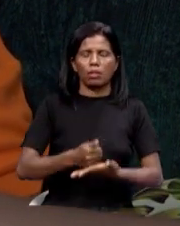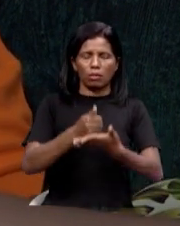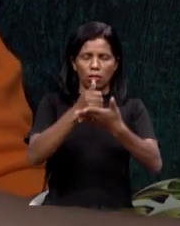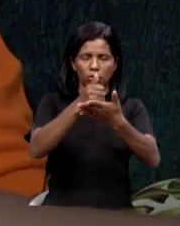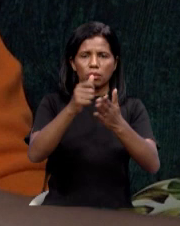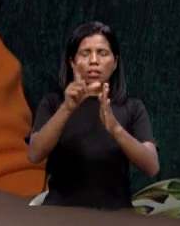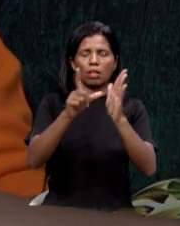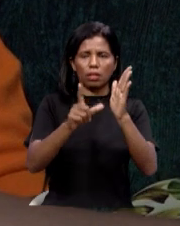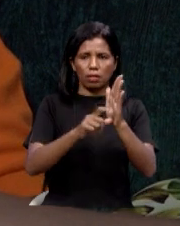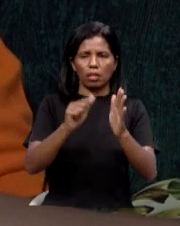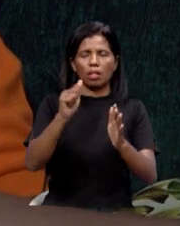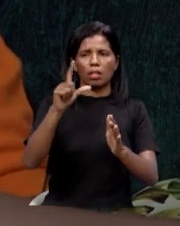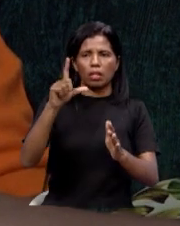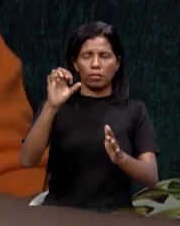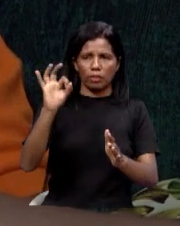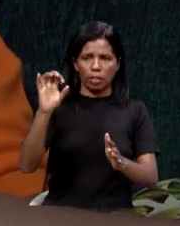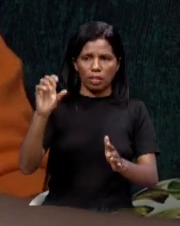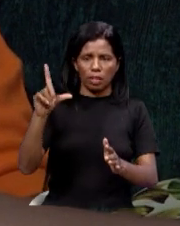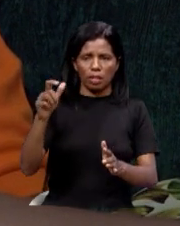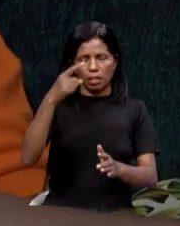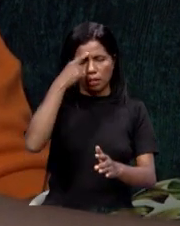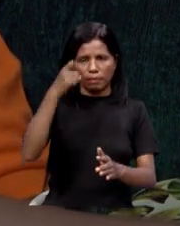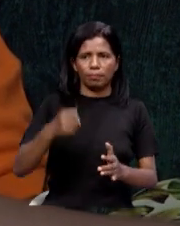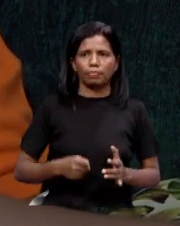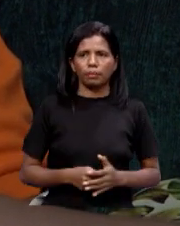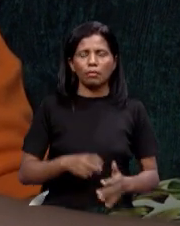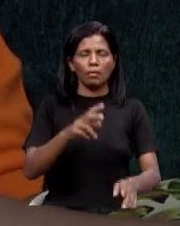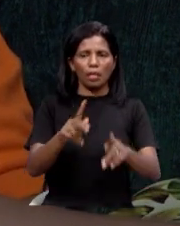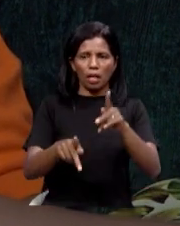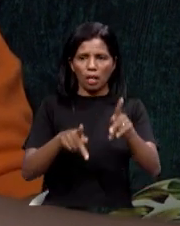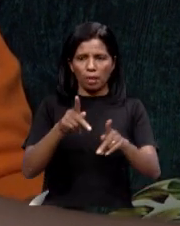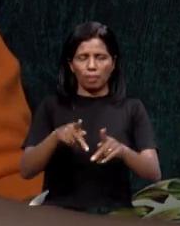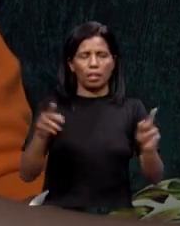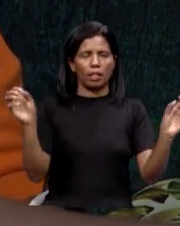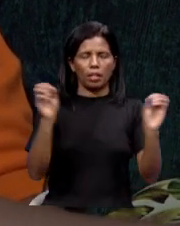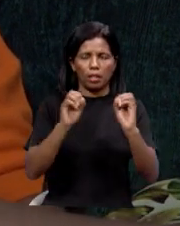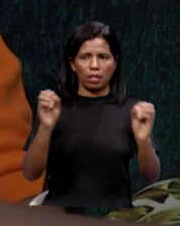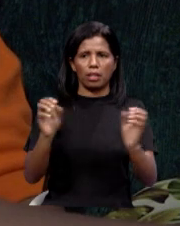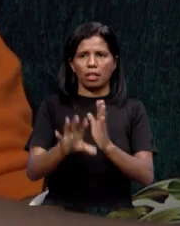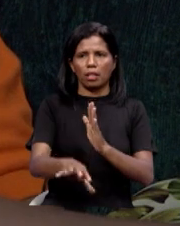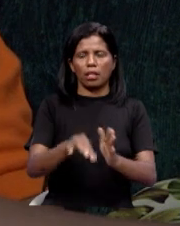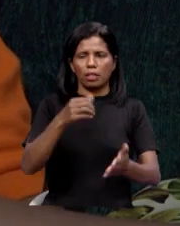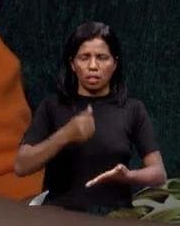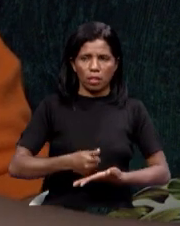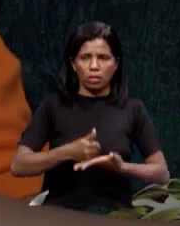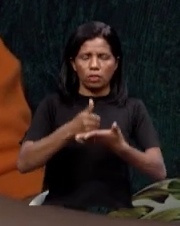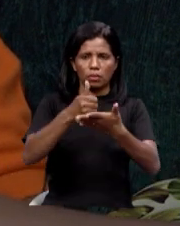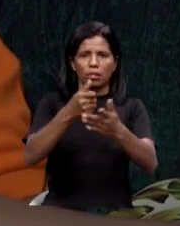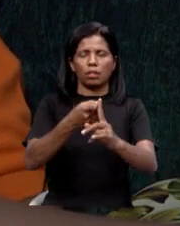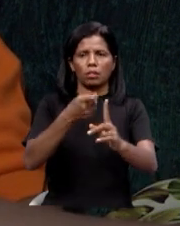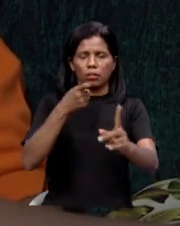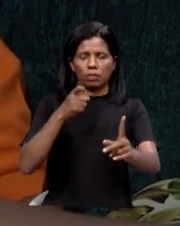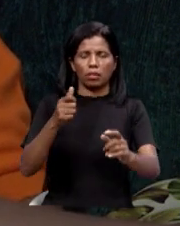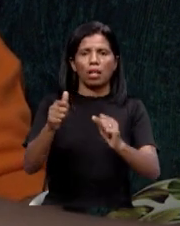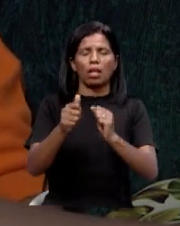be maka alfela fornese tamba ema balu la consegue hetan asistensia legal husi parte